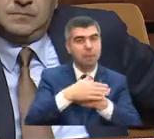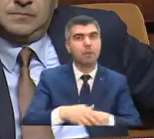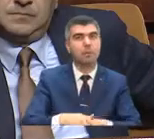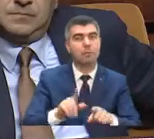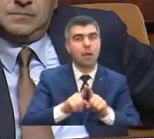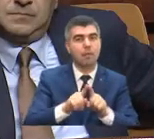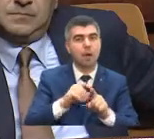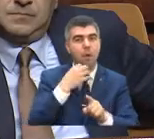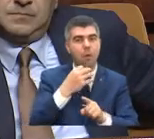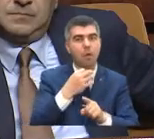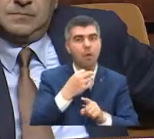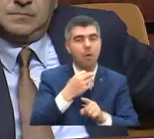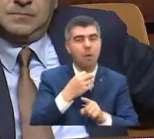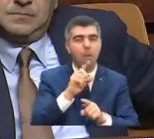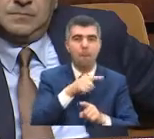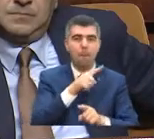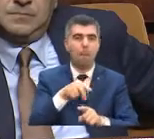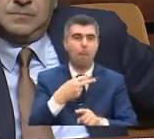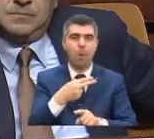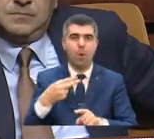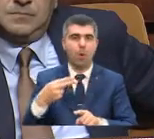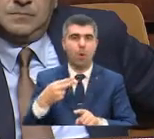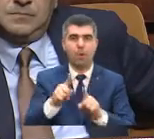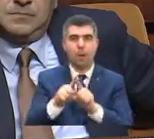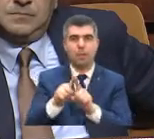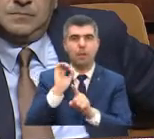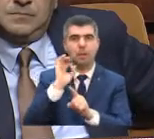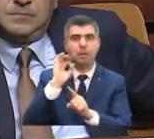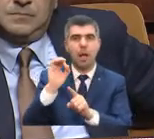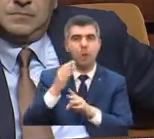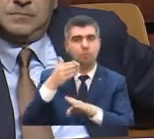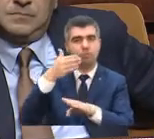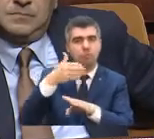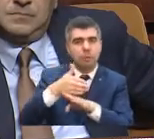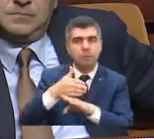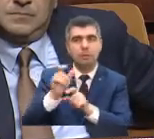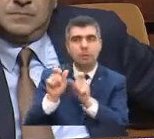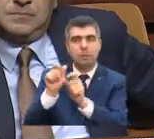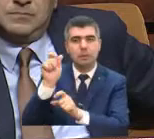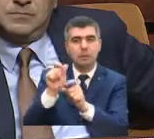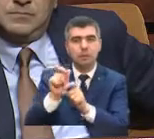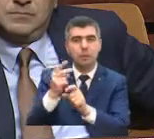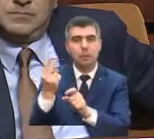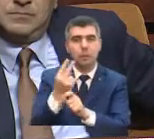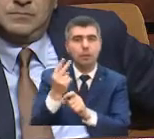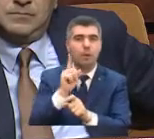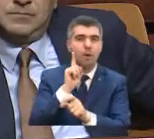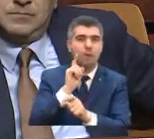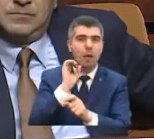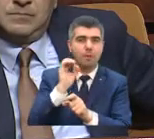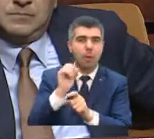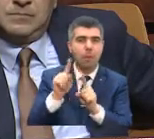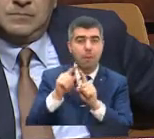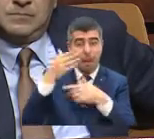بهذه الجريمة الشنعاء والتي كما قلتم لا تمت بديننا الحالف بأي صلة.